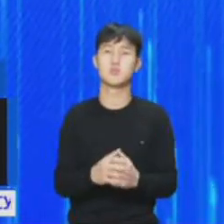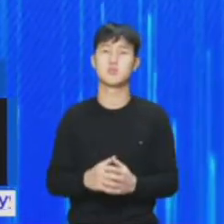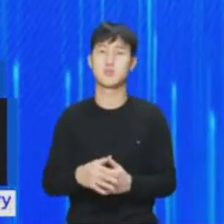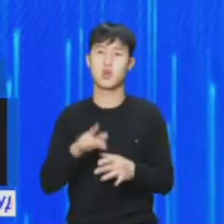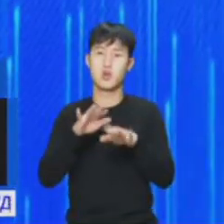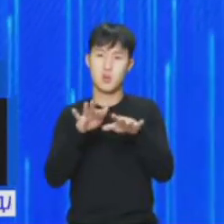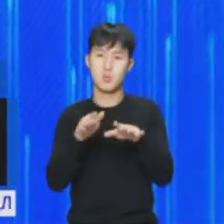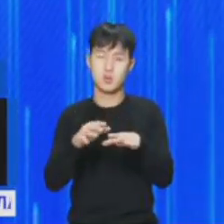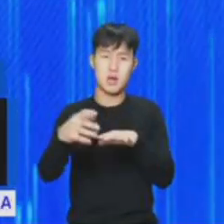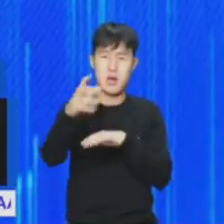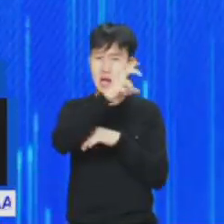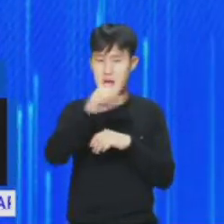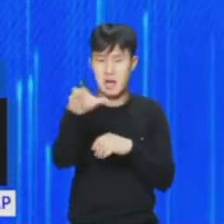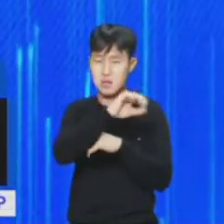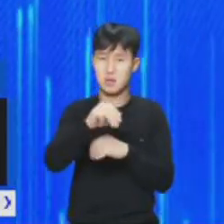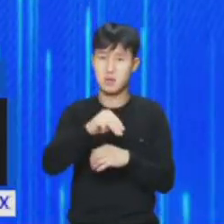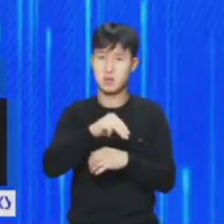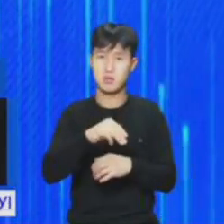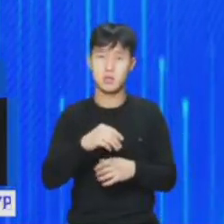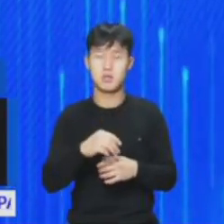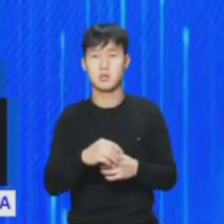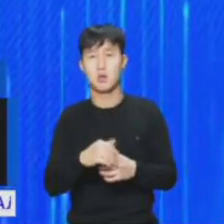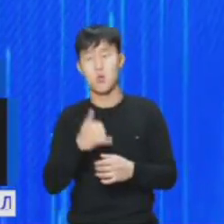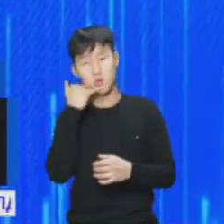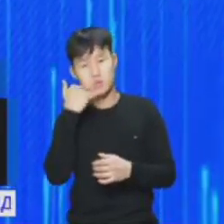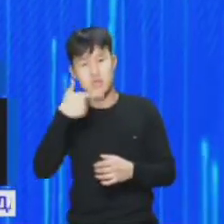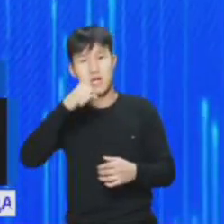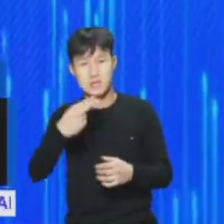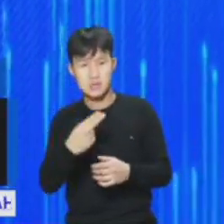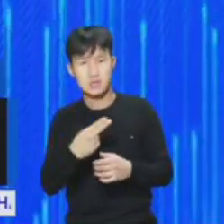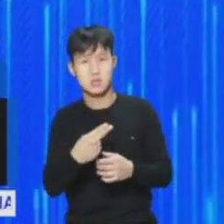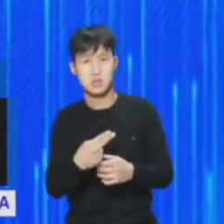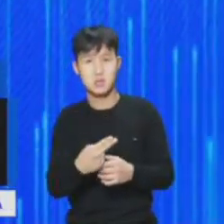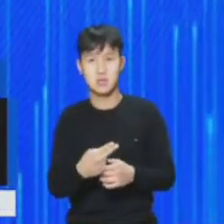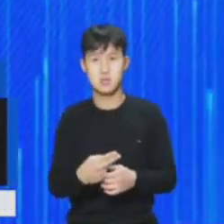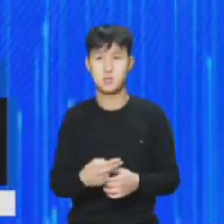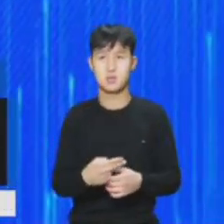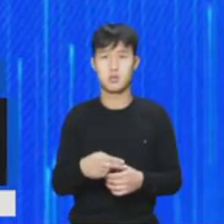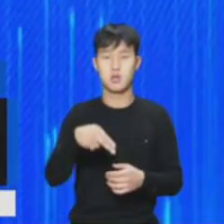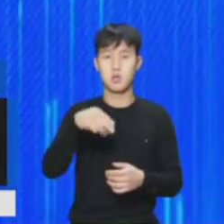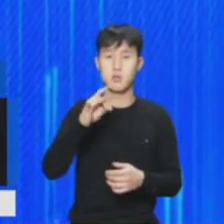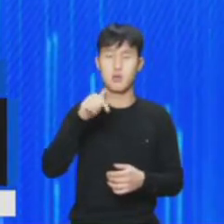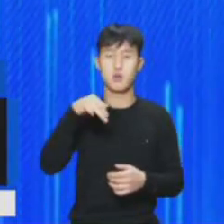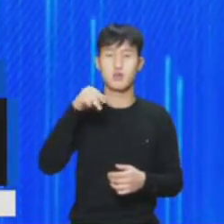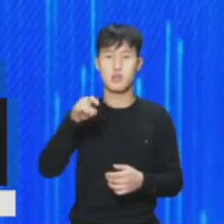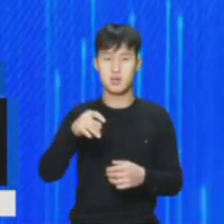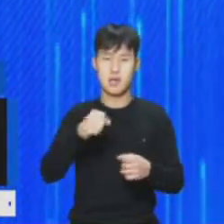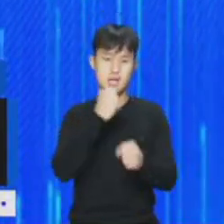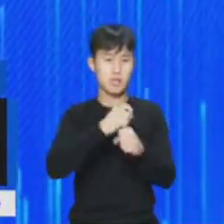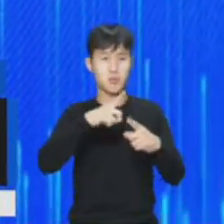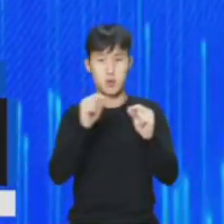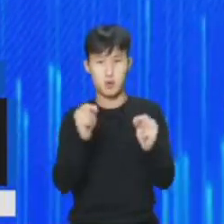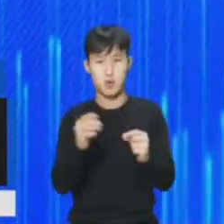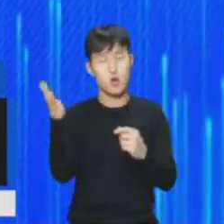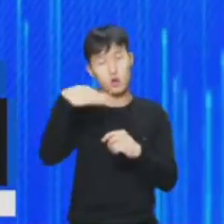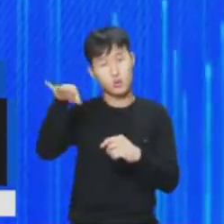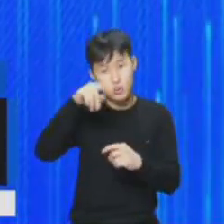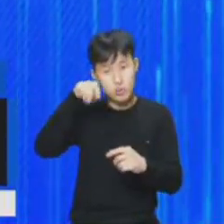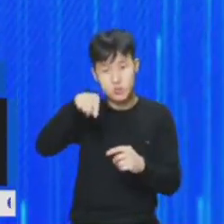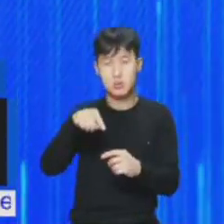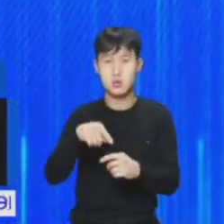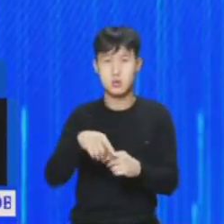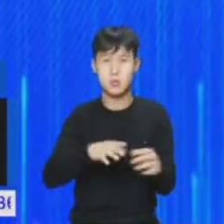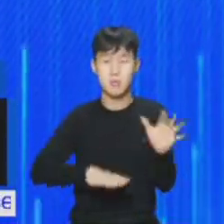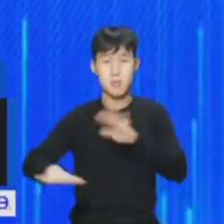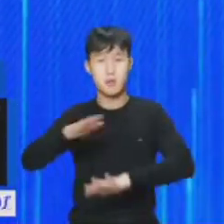компьютер форматлуулахад эсвэл утас нь гацхад эсвэл нэг проектор ажиллагаа ойлгоход дууддаг